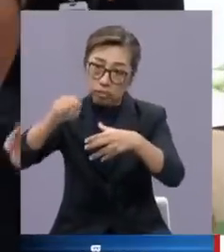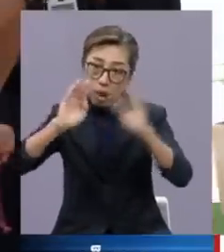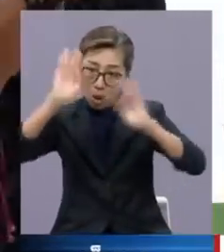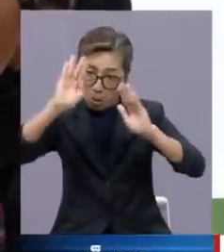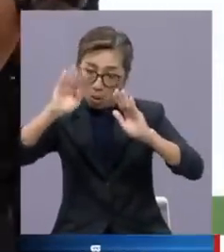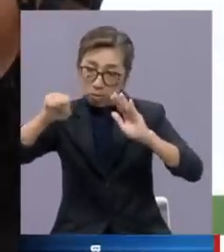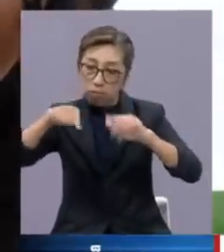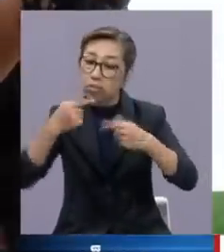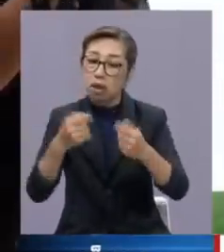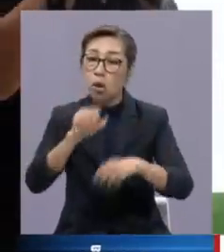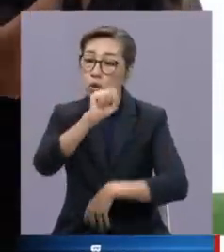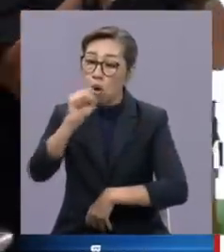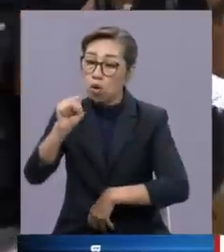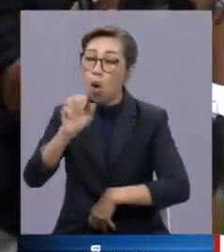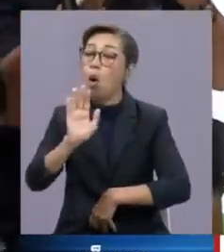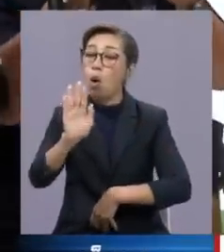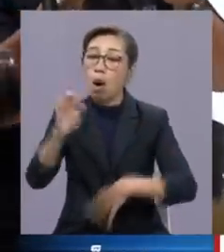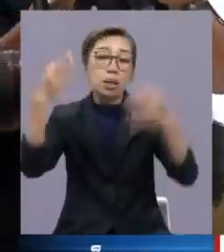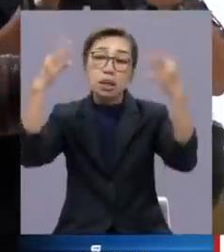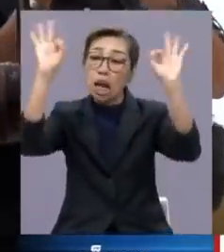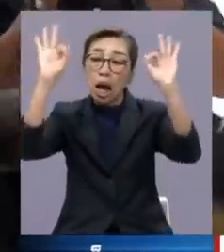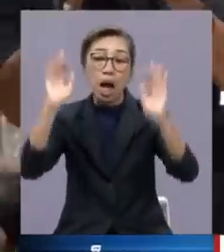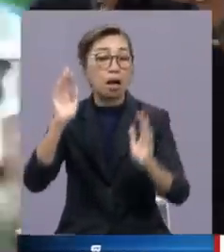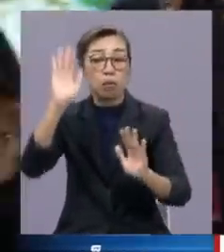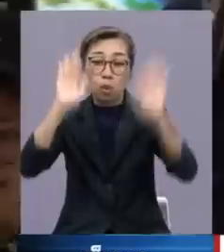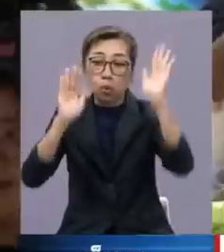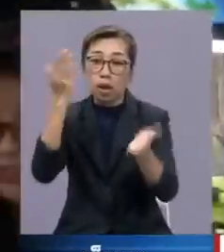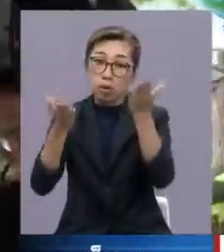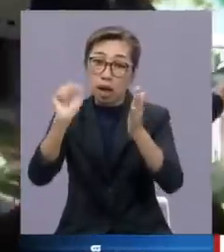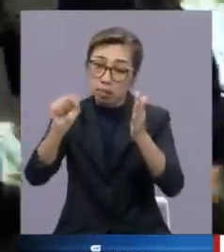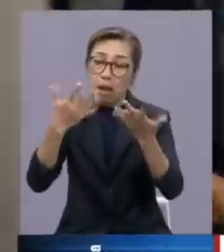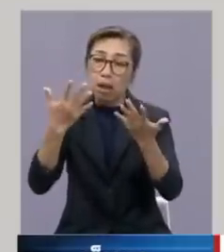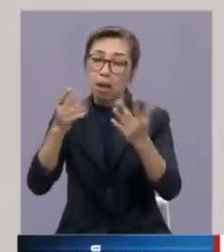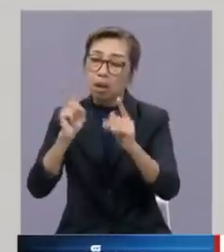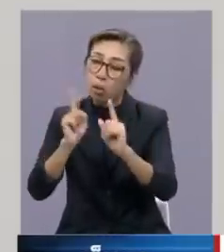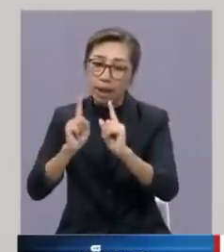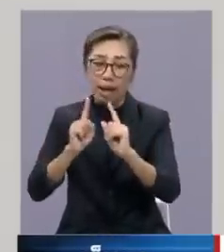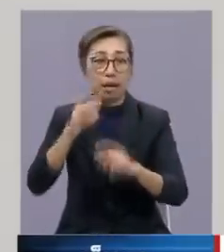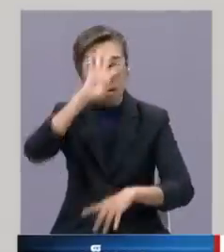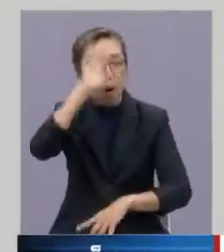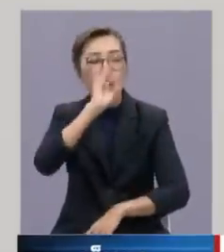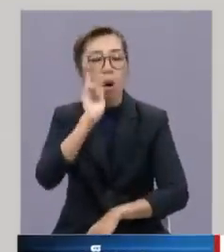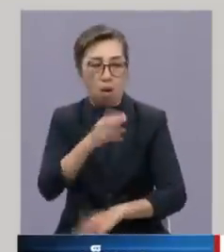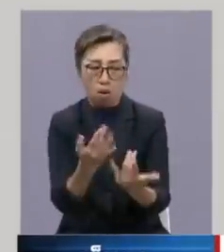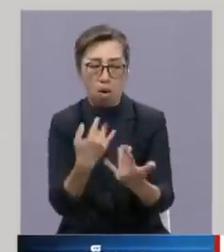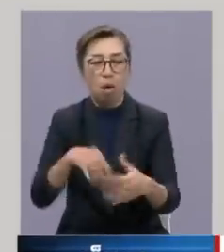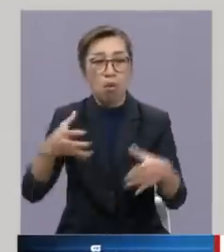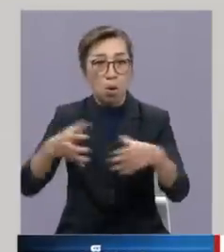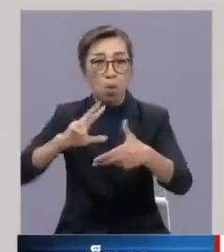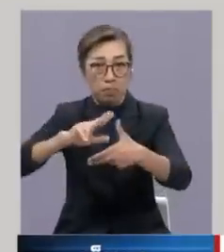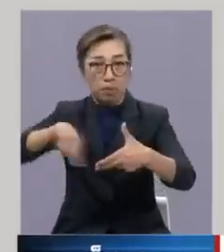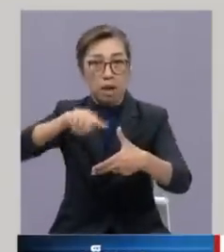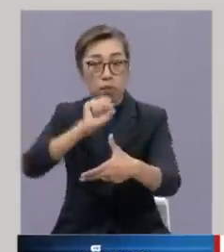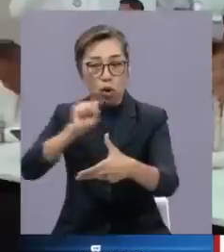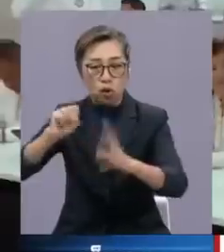เป็นเอกสิทธิ์ของส.ส.หรือเปล่าผู้กองธรรมนัสบอกว่าเบื้องต้นจะมีการประชุมส.ส.พักในเร็วๆนี้นะครับถึงเรื่